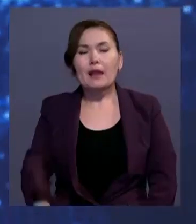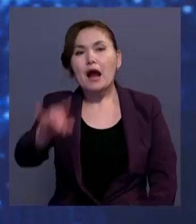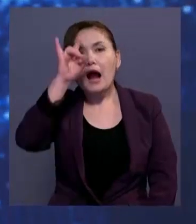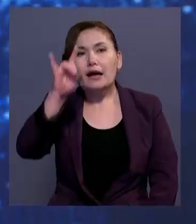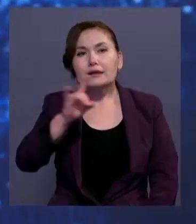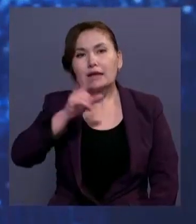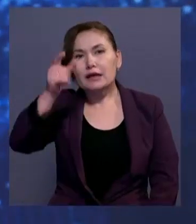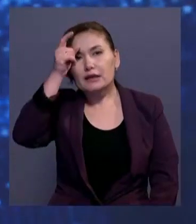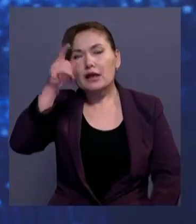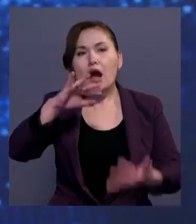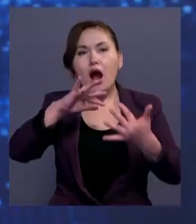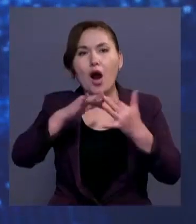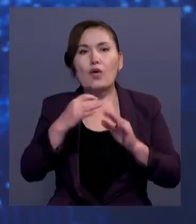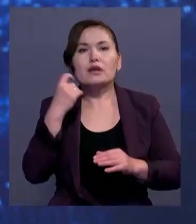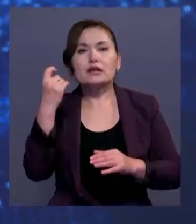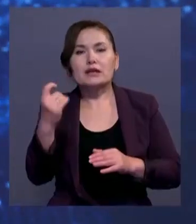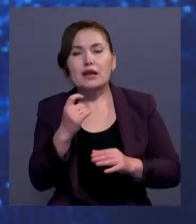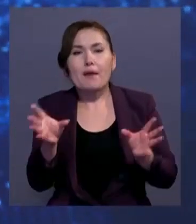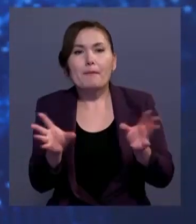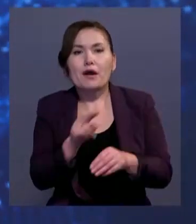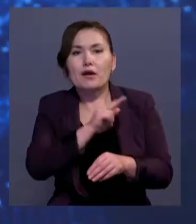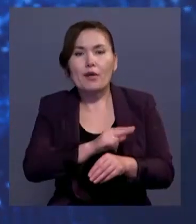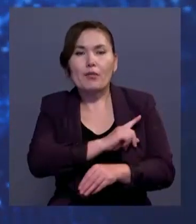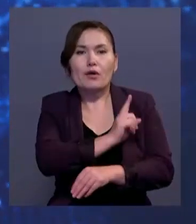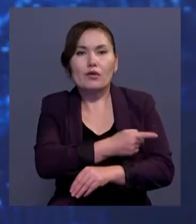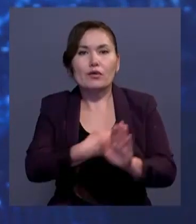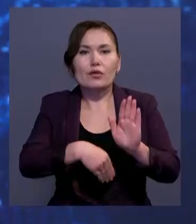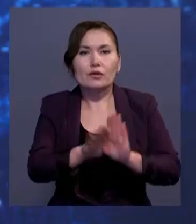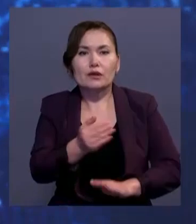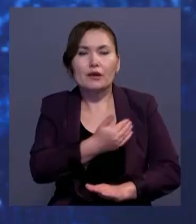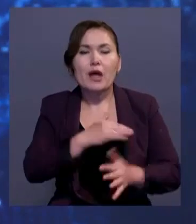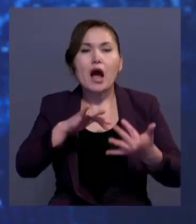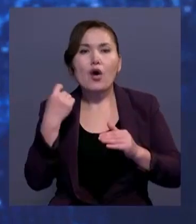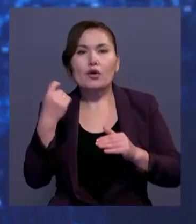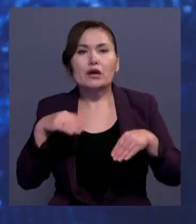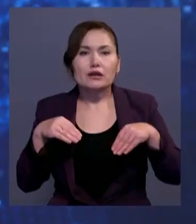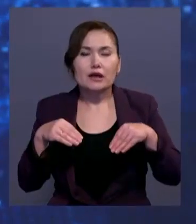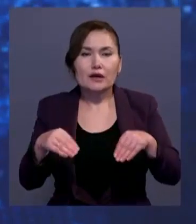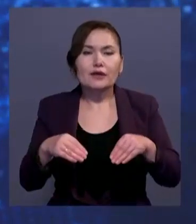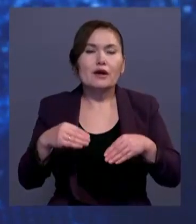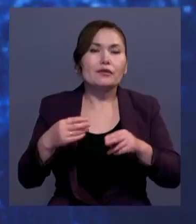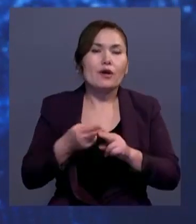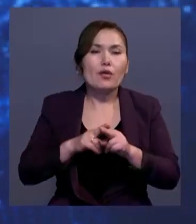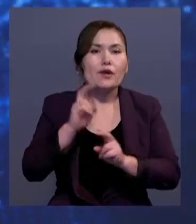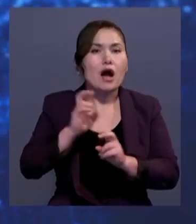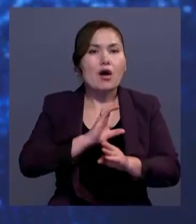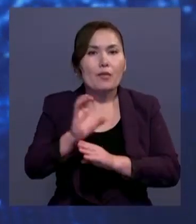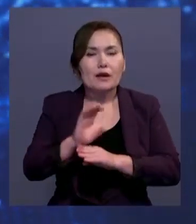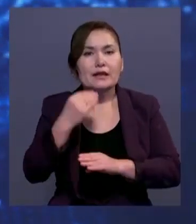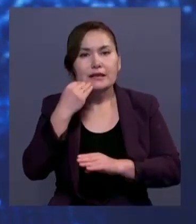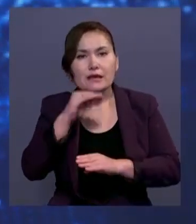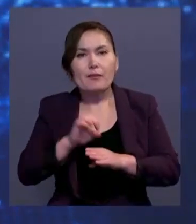Қазақстан мен Түркия ауыл шаруашылығы саласындағы ынтымақтастықты нығайтуға ниетті. Әсіресе ауыл шаруашылығы шикізатын қайта өңдеу, сапалы